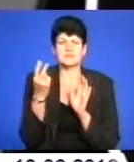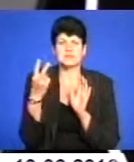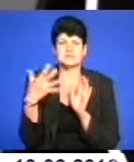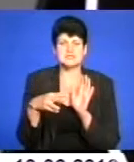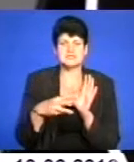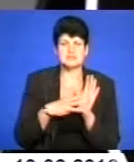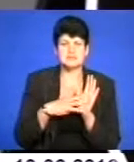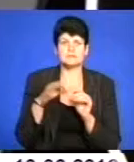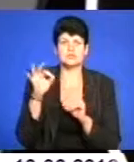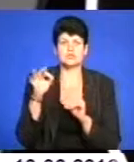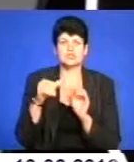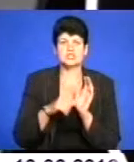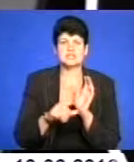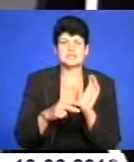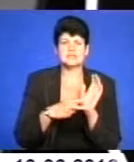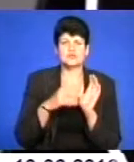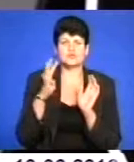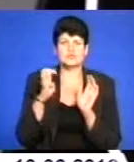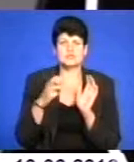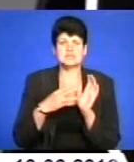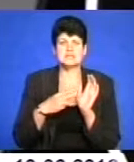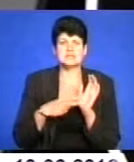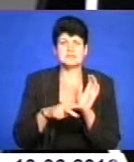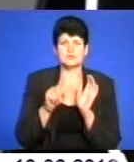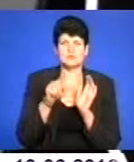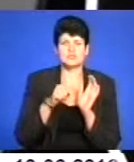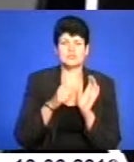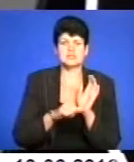58 067